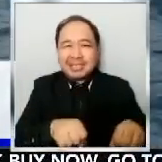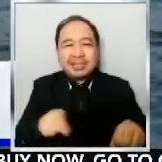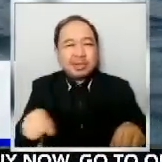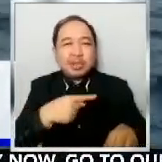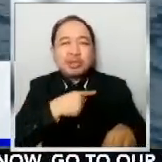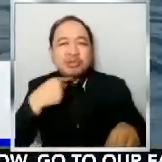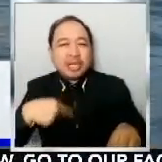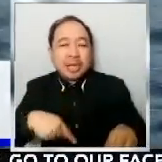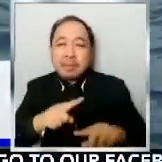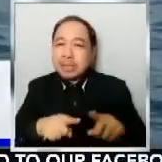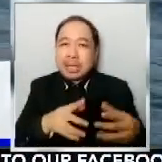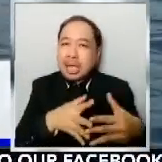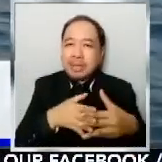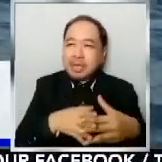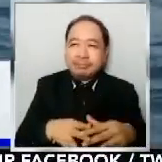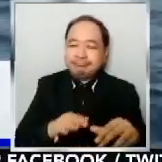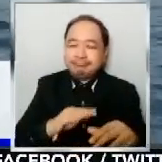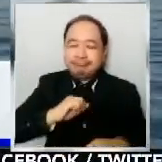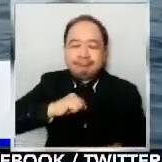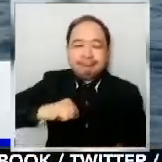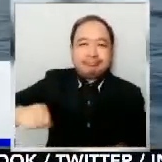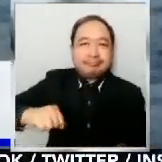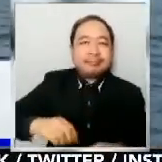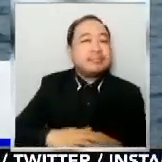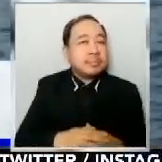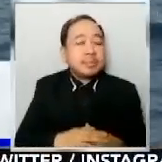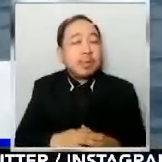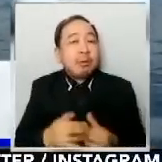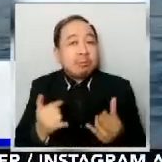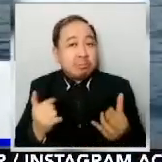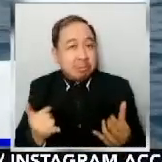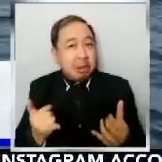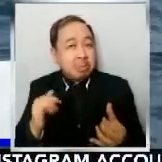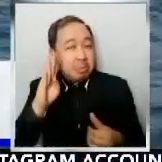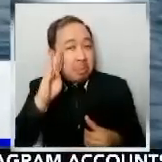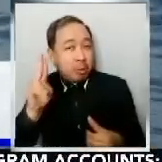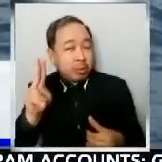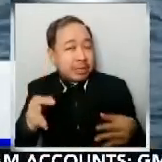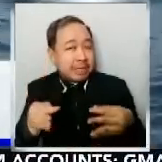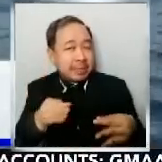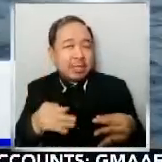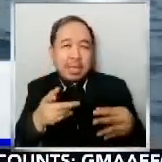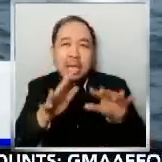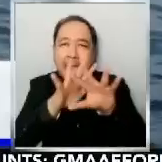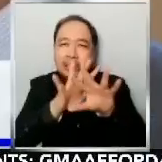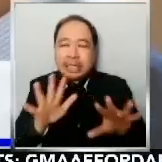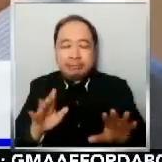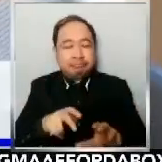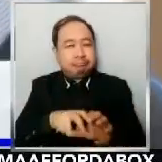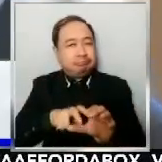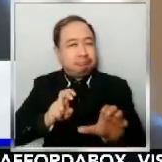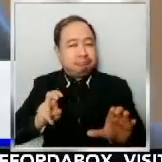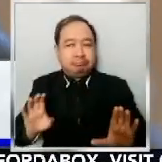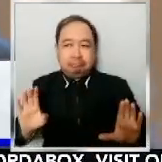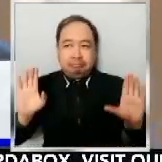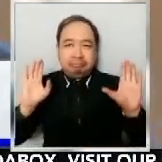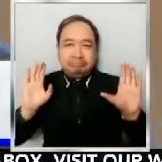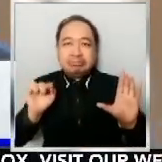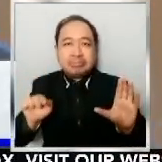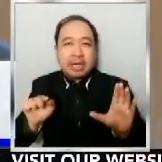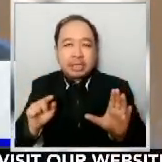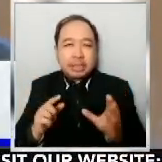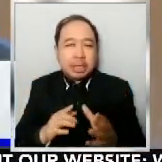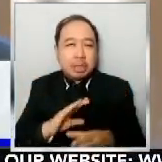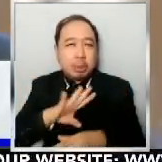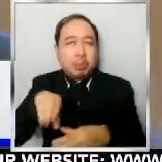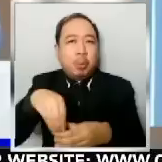Amerika. Sabi ni Marcos, determinado raw ang ASEAN na lumayo sa ganong Cold War mentality. I think we